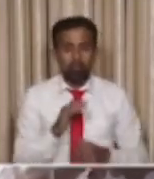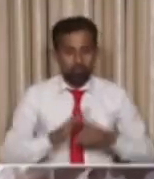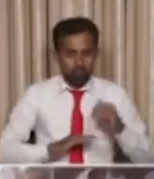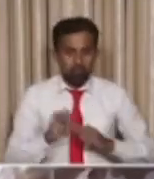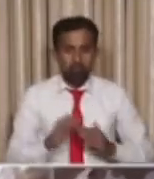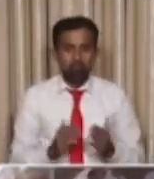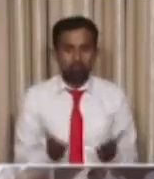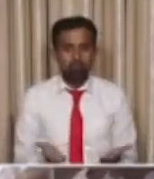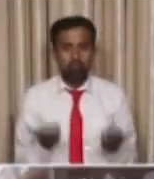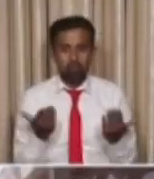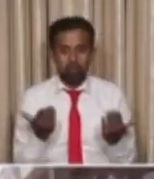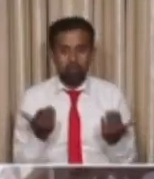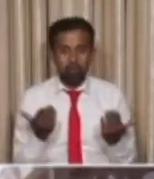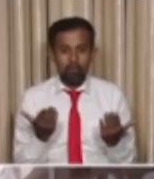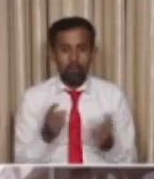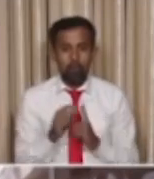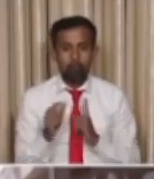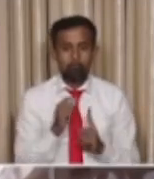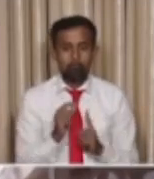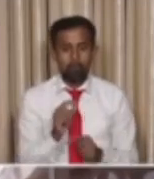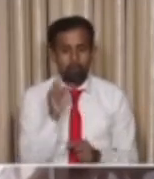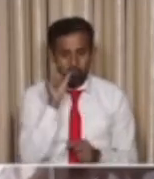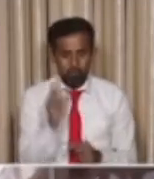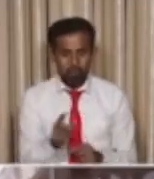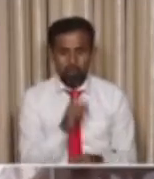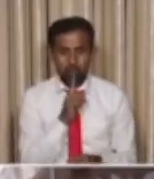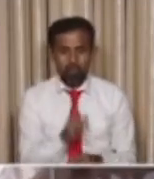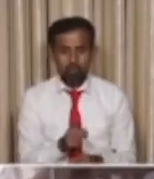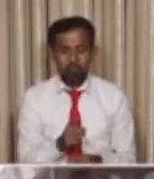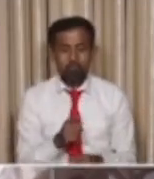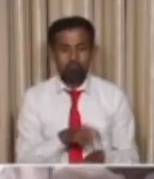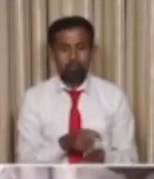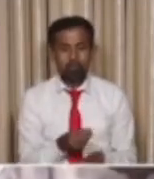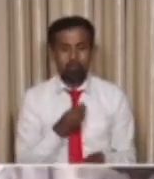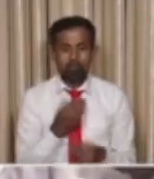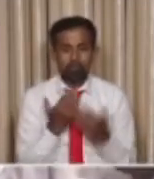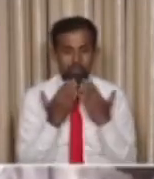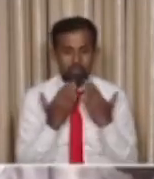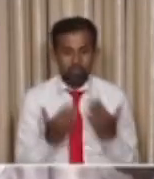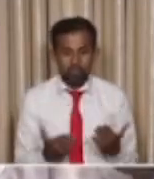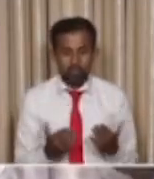යෝජනාවක් බවට පත් කරන්න මේ පාර්ලිමේන්තුවේ අවධානය යොමු කරන කෙනා ඉල්ලා සිටින්න මට වෙලා ලබා දීම සම්බන්ධව මගේ